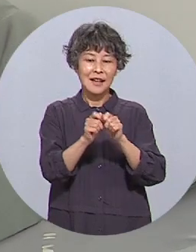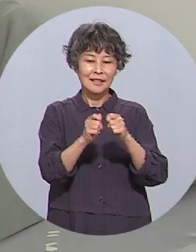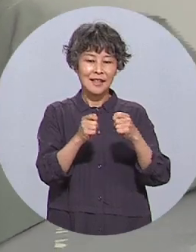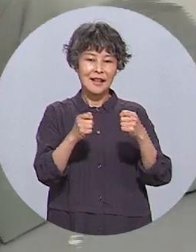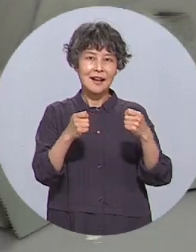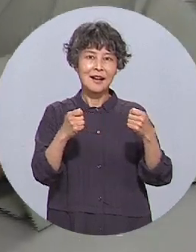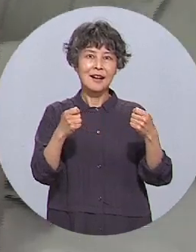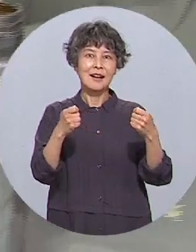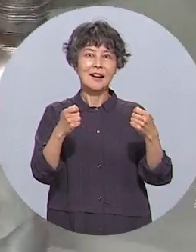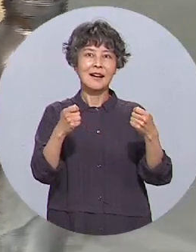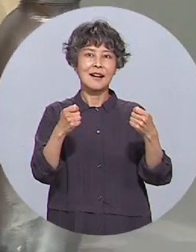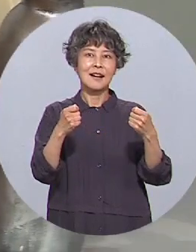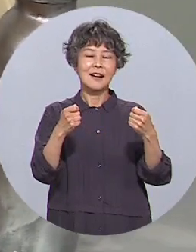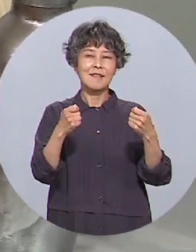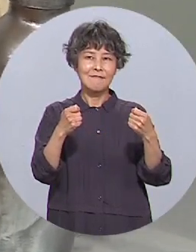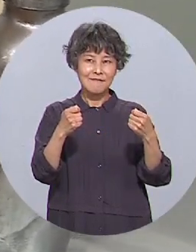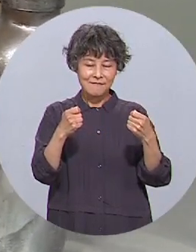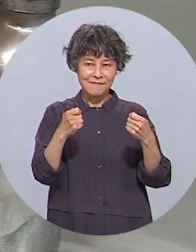剥がれた。